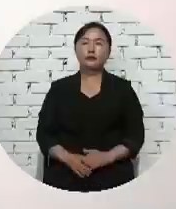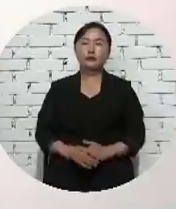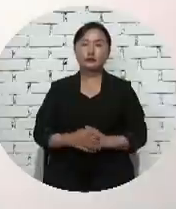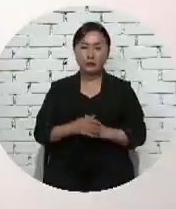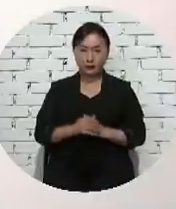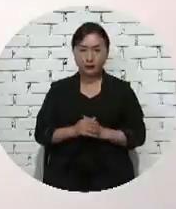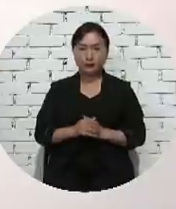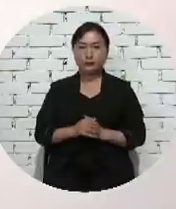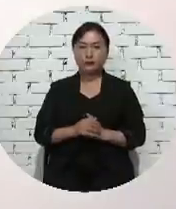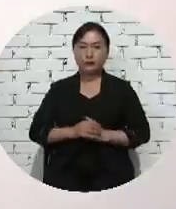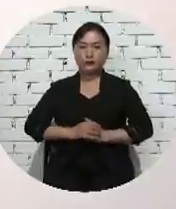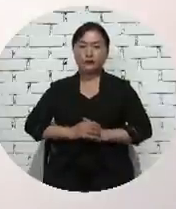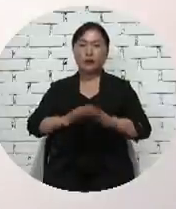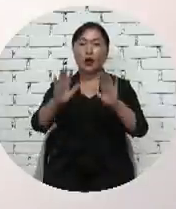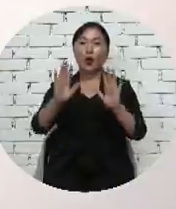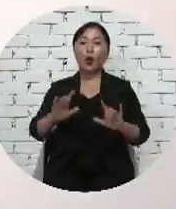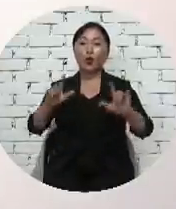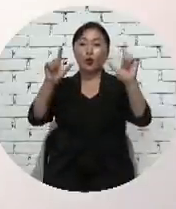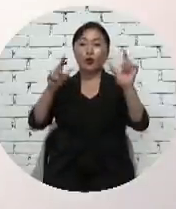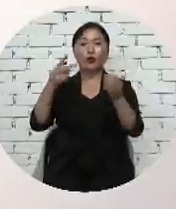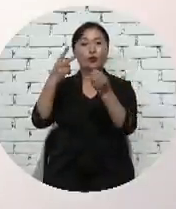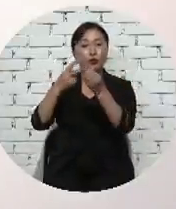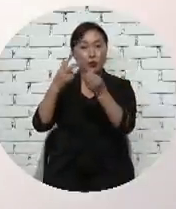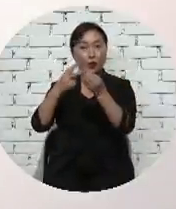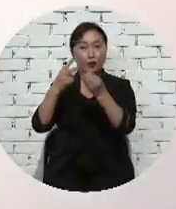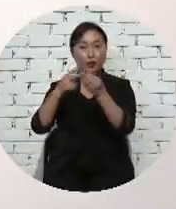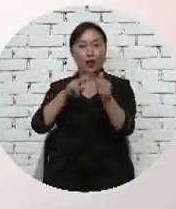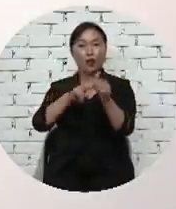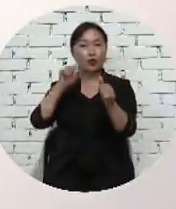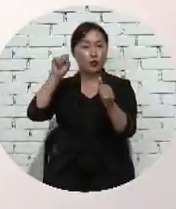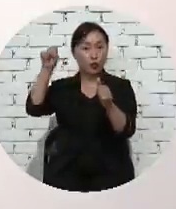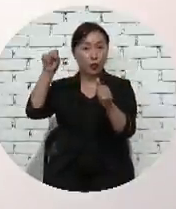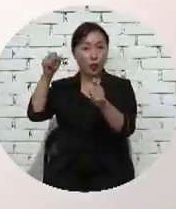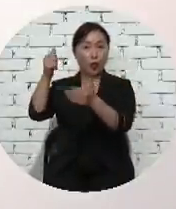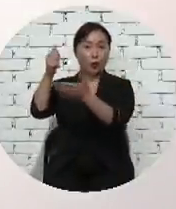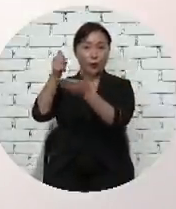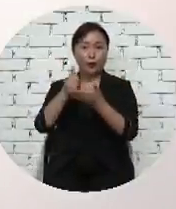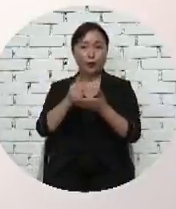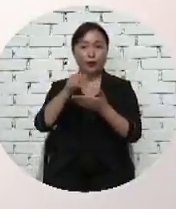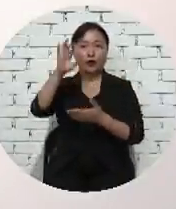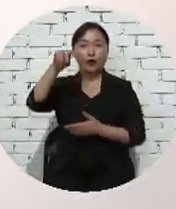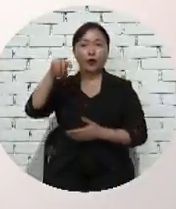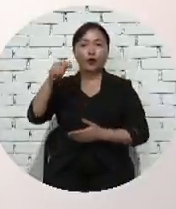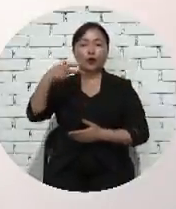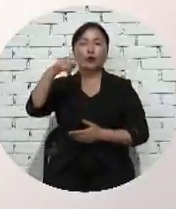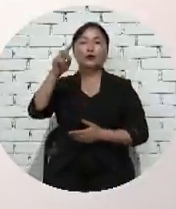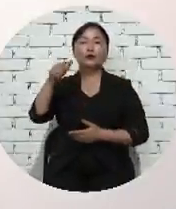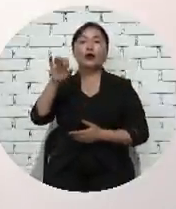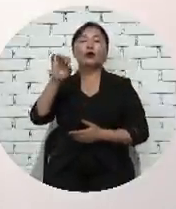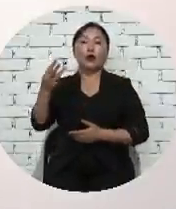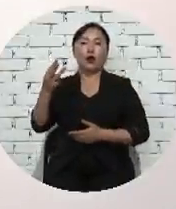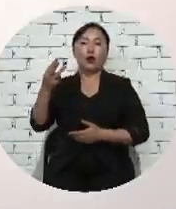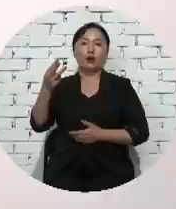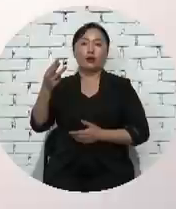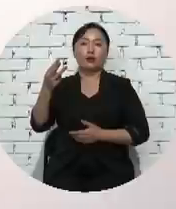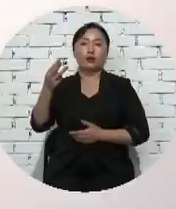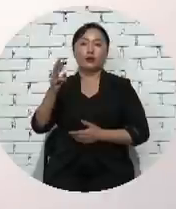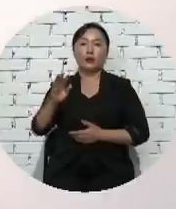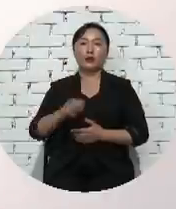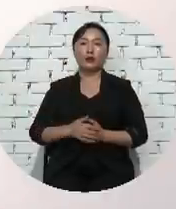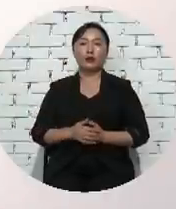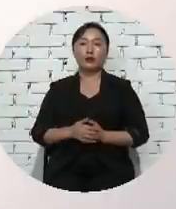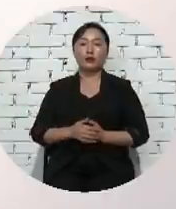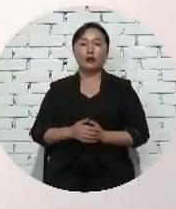예. 오늘 두 번째 후보, 두 번째 모신 후보는 윤석열 후보신데요. 어떻게